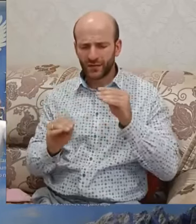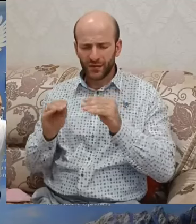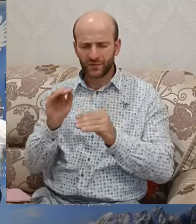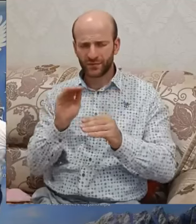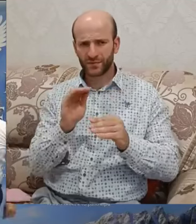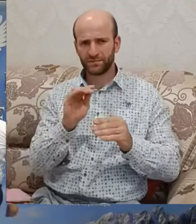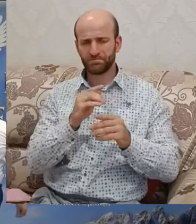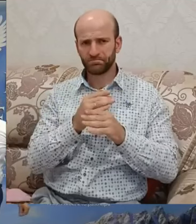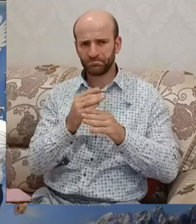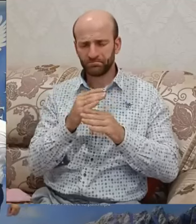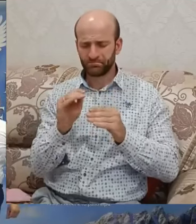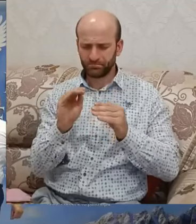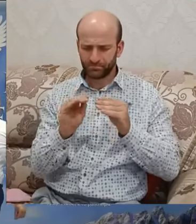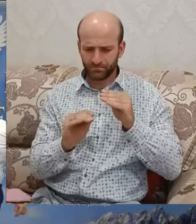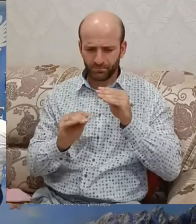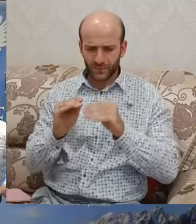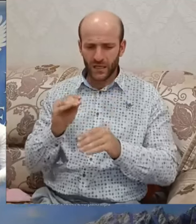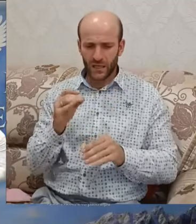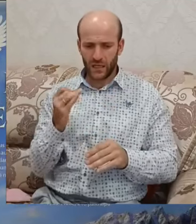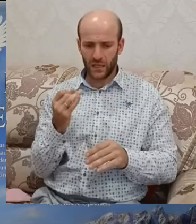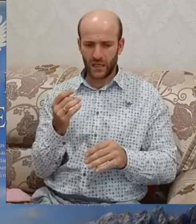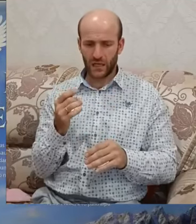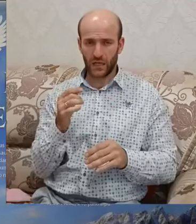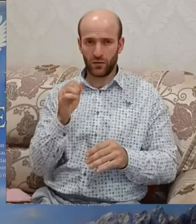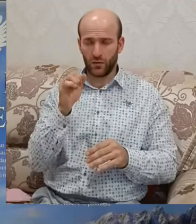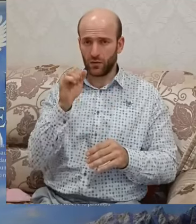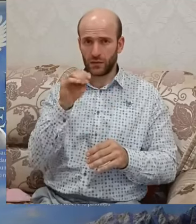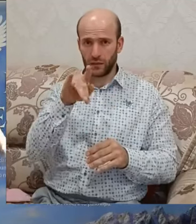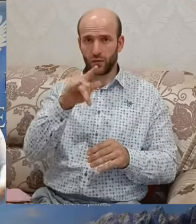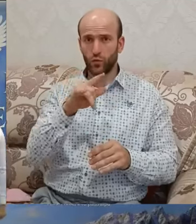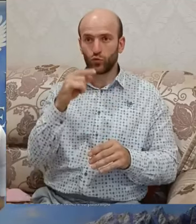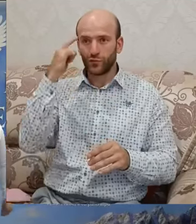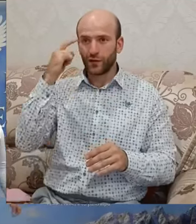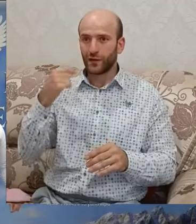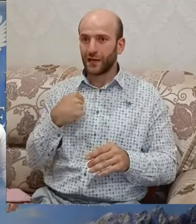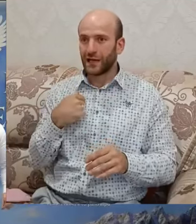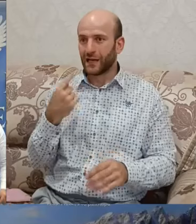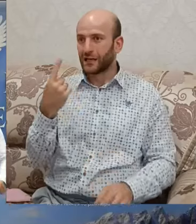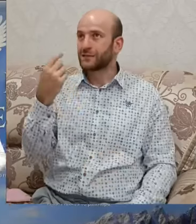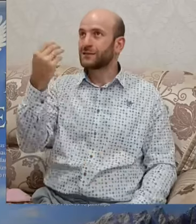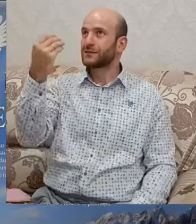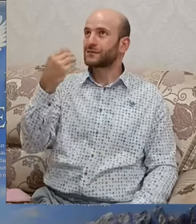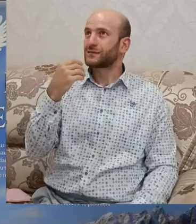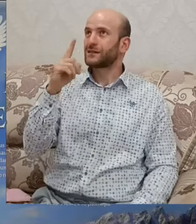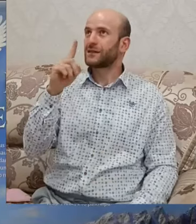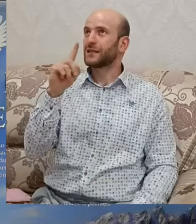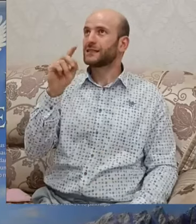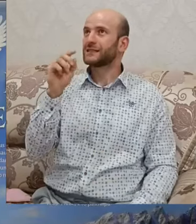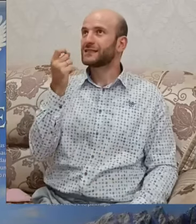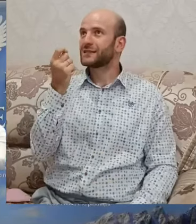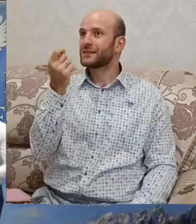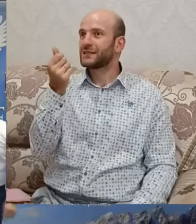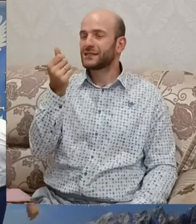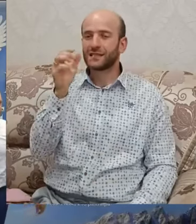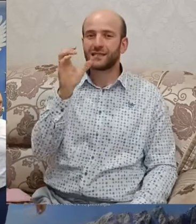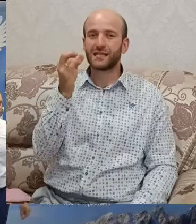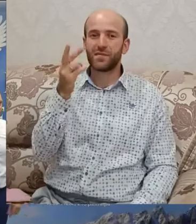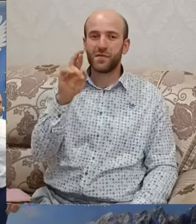pilną varpą. Į miestą atnavo, mes būdėme mėti tokių pačių kaip jis. Takyk žiūrėk, kaip jis. Laikų pilnatvės